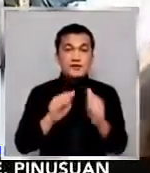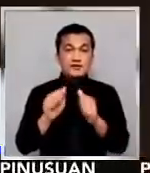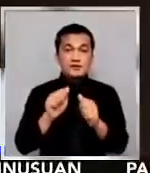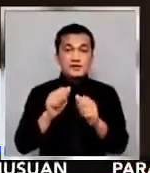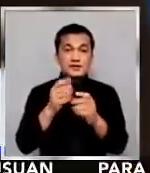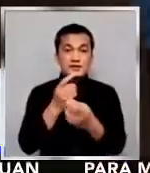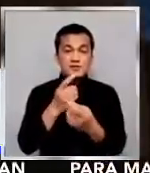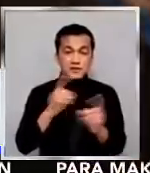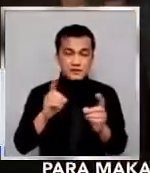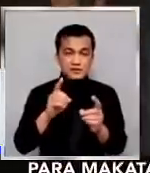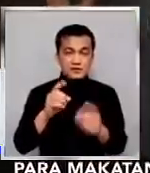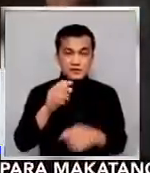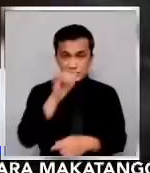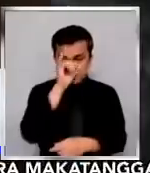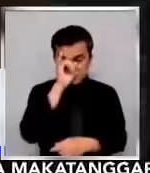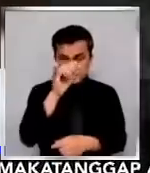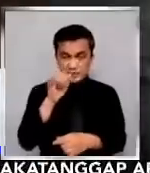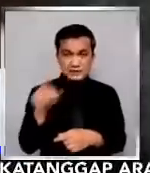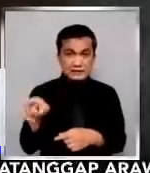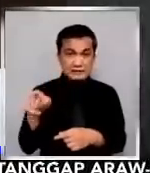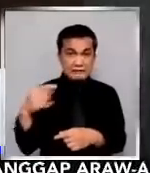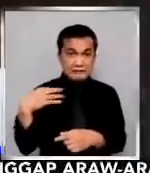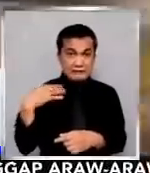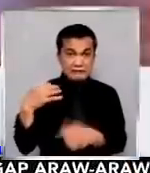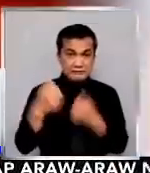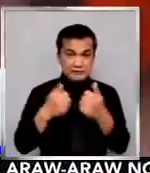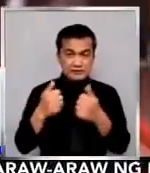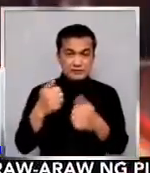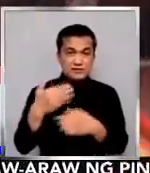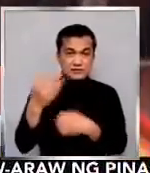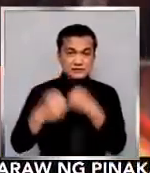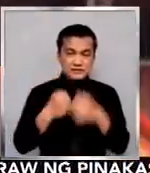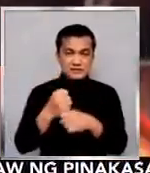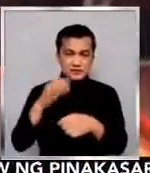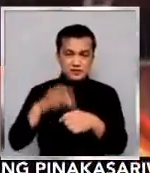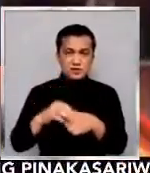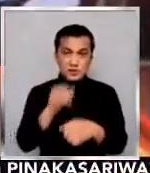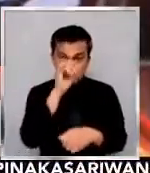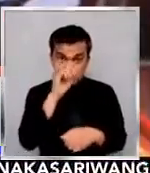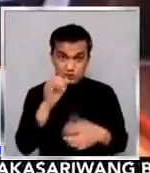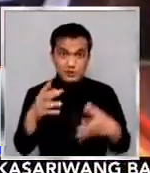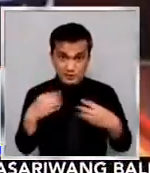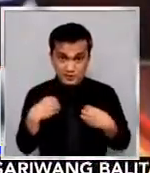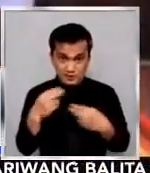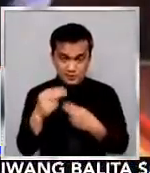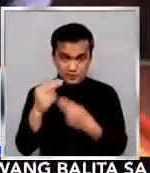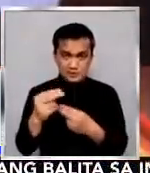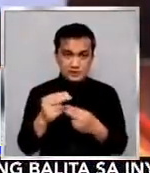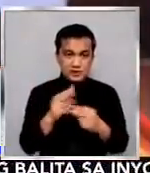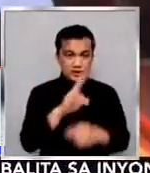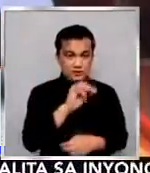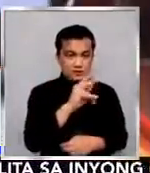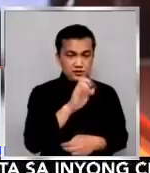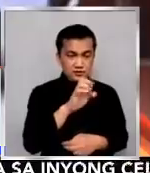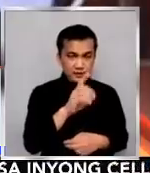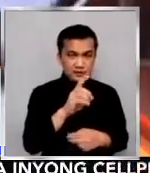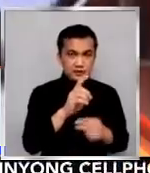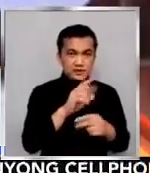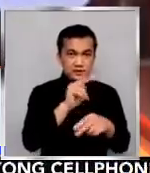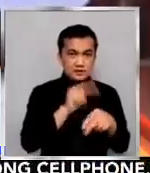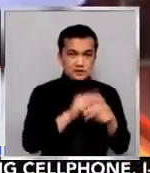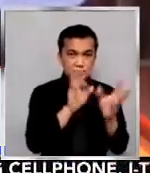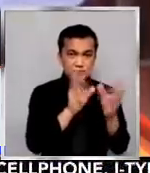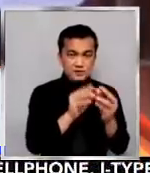2022 elections. Tinanggap naman ni Moreno ang nominasyon. Sa Unified National Convention ng Partido Lakas ng Manggagawang